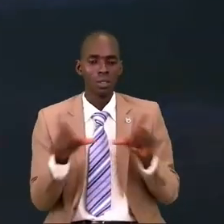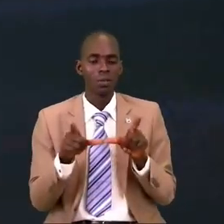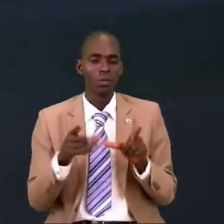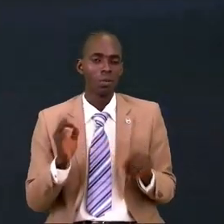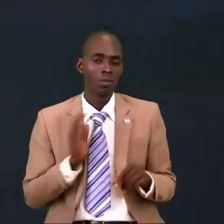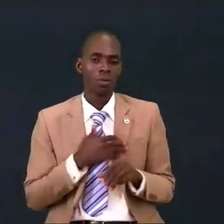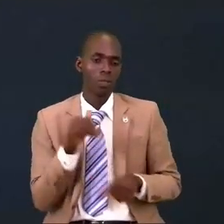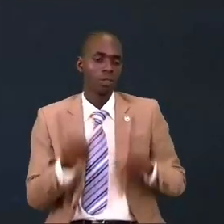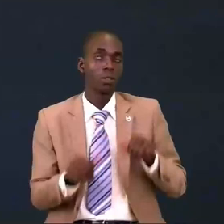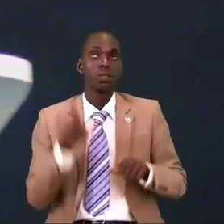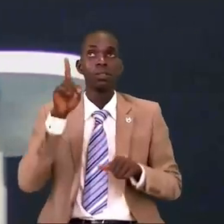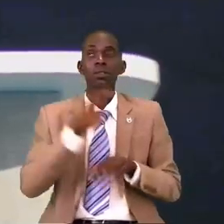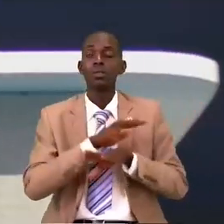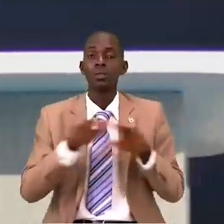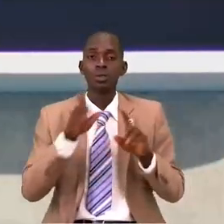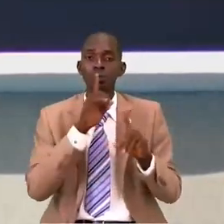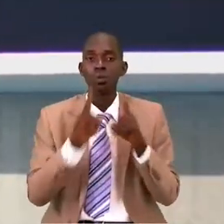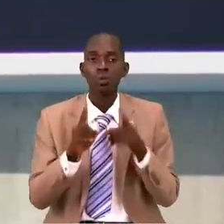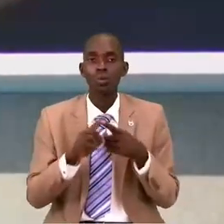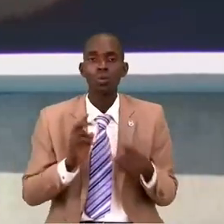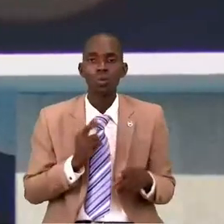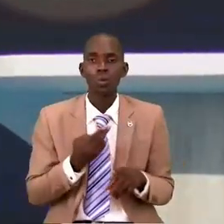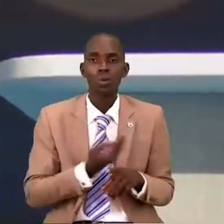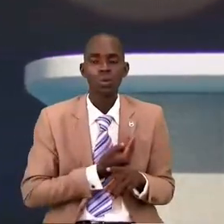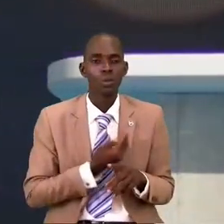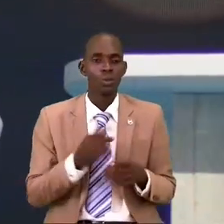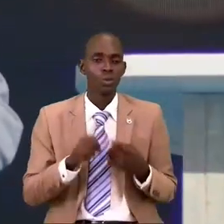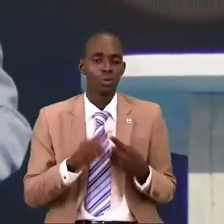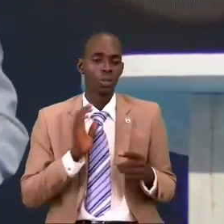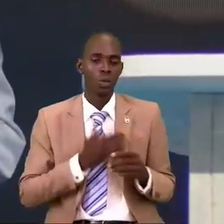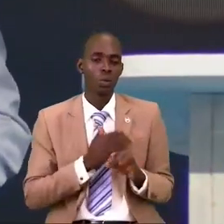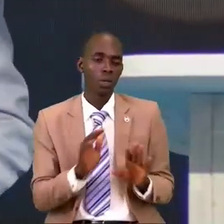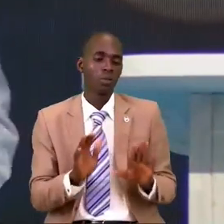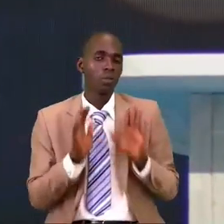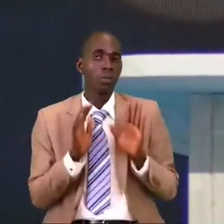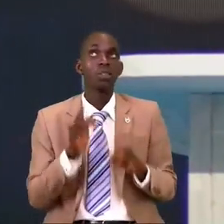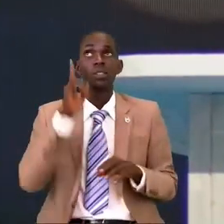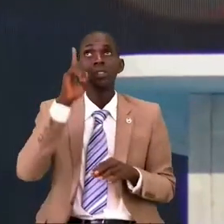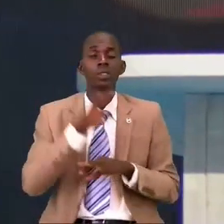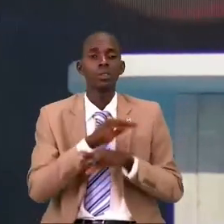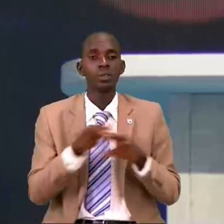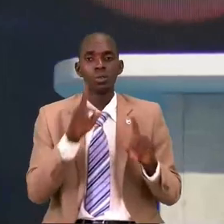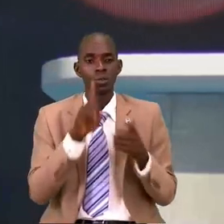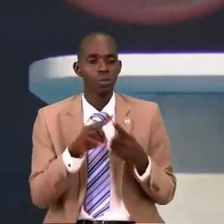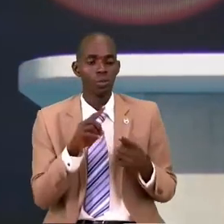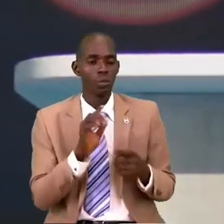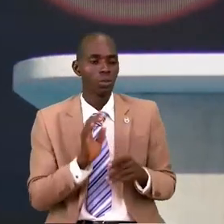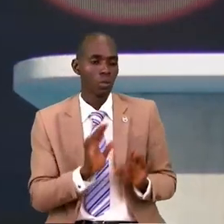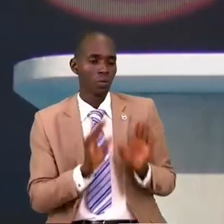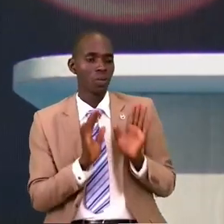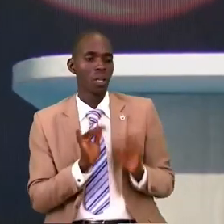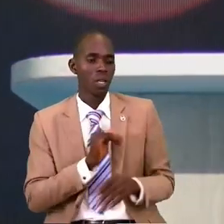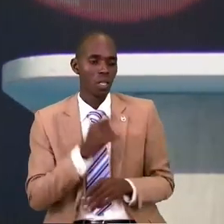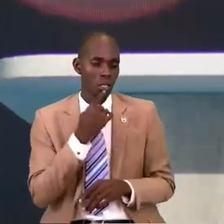craintes. Il ne dit pas crainte. Je te dis que cet homme, que cette femme réussisse.